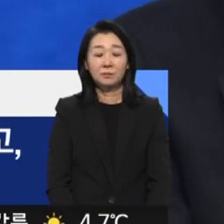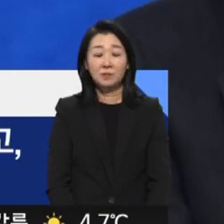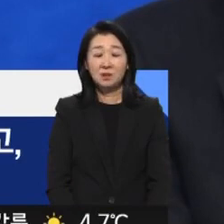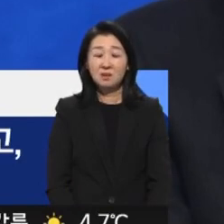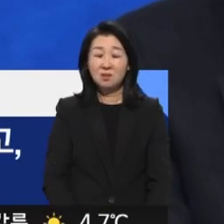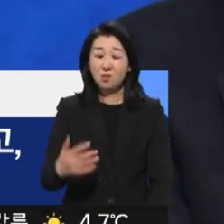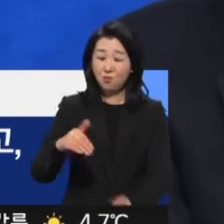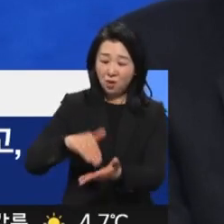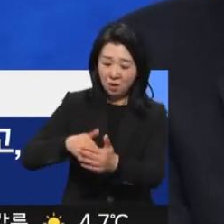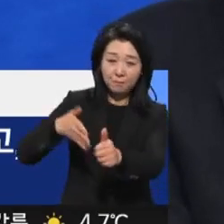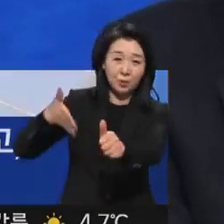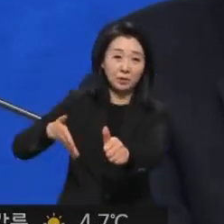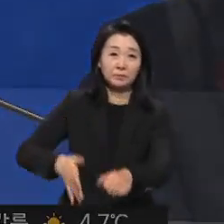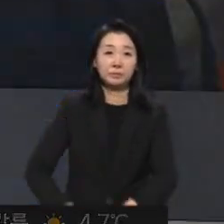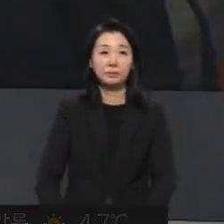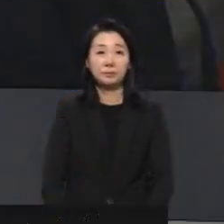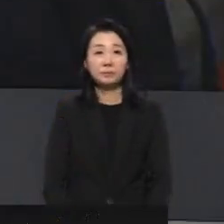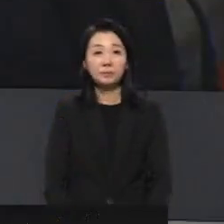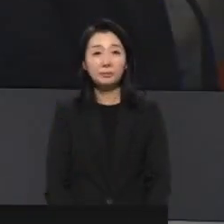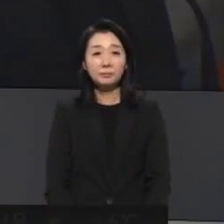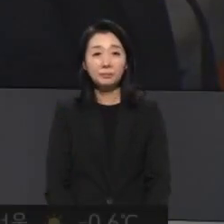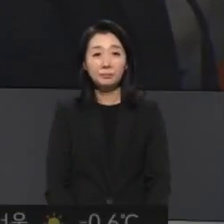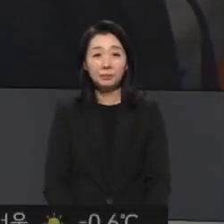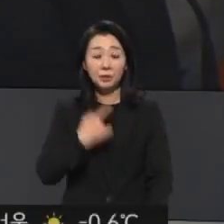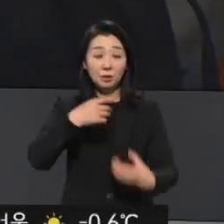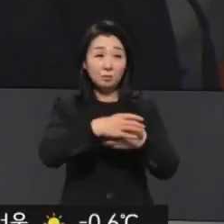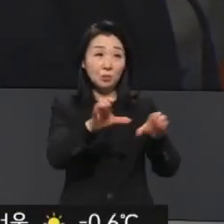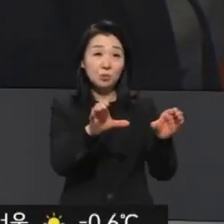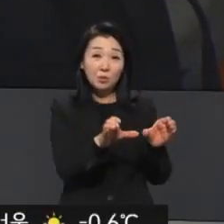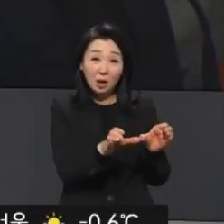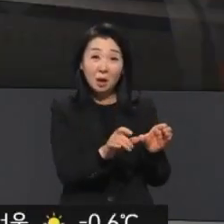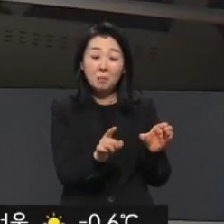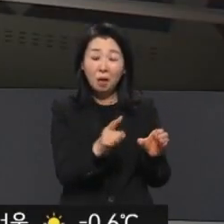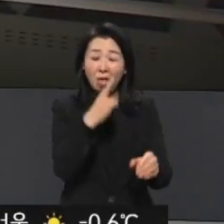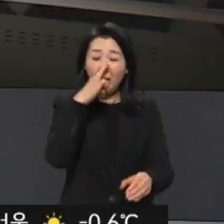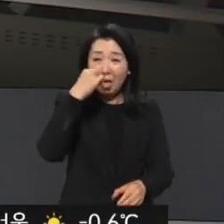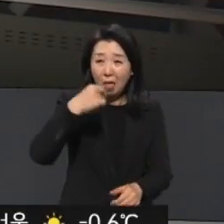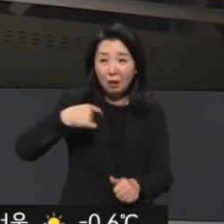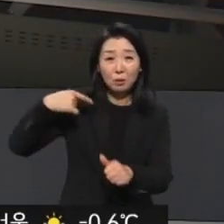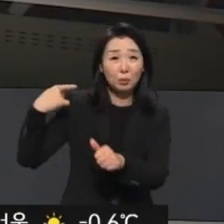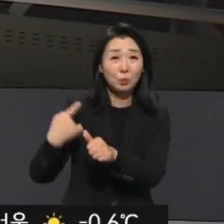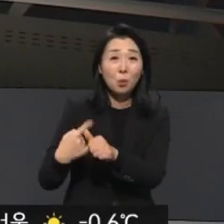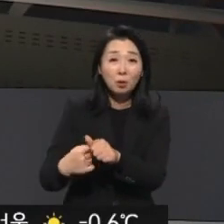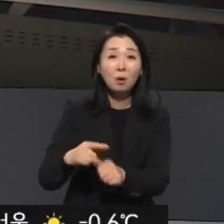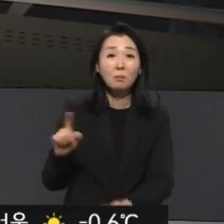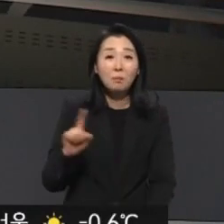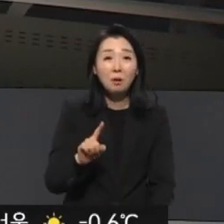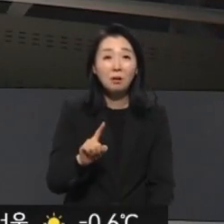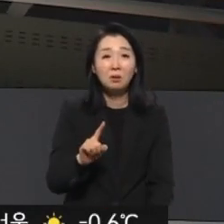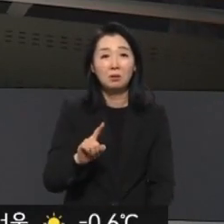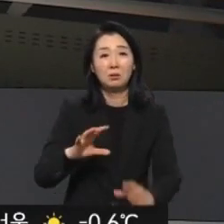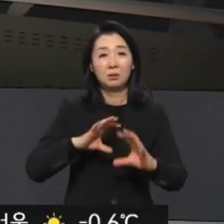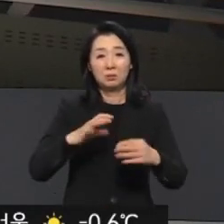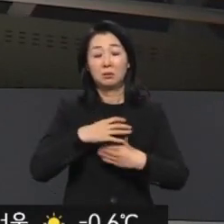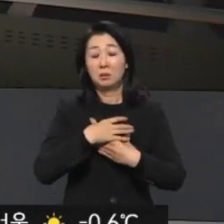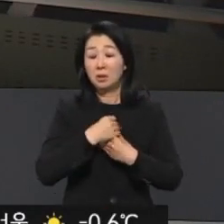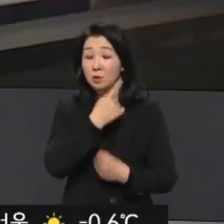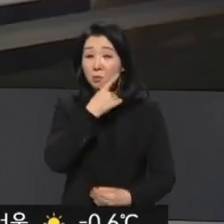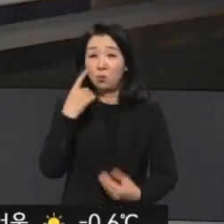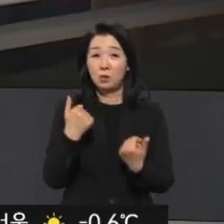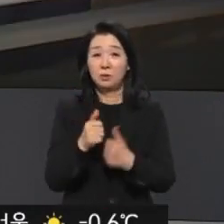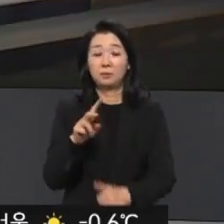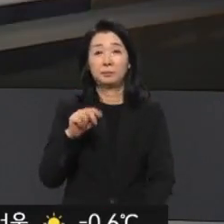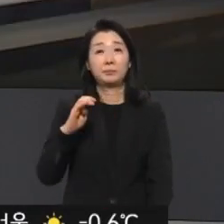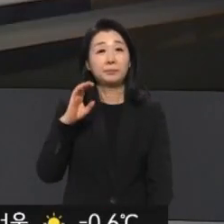각성하기를 촉구합니다. 네, 민주당에서 제일 날을 세워서 공격하는 부분 바로 국가안전보장회의